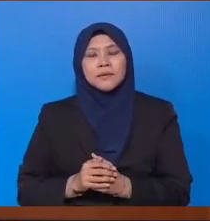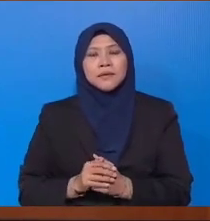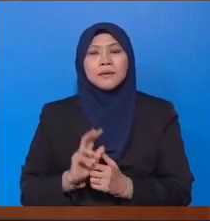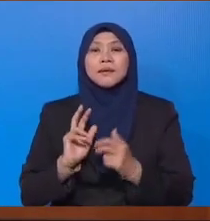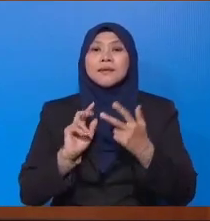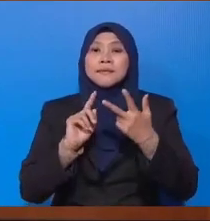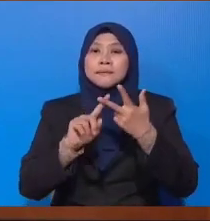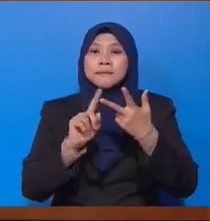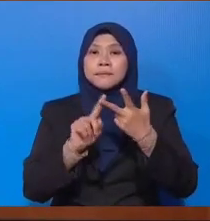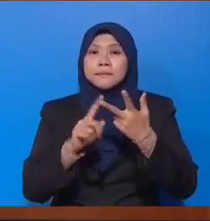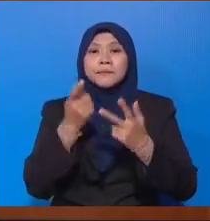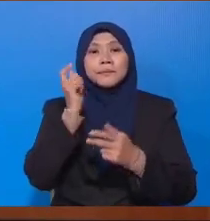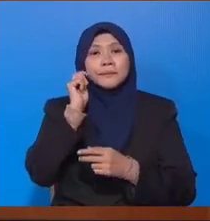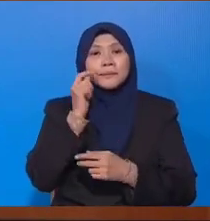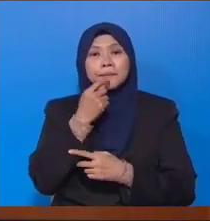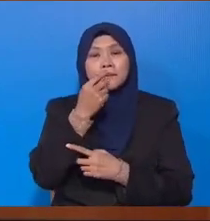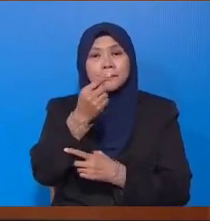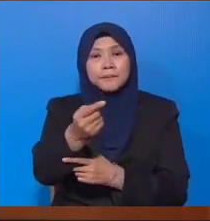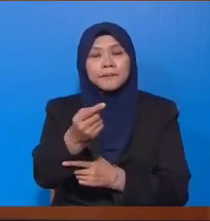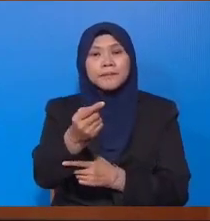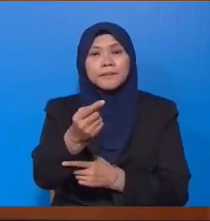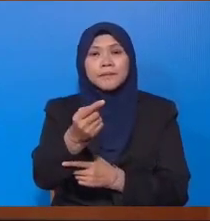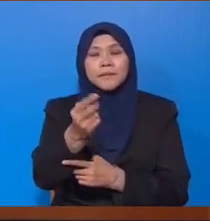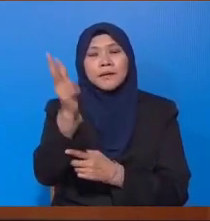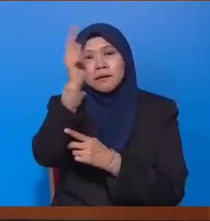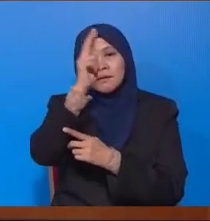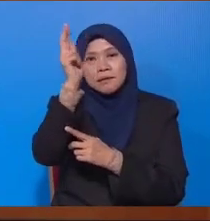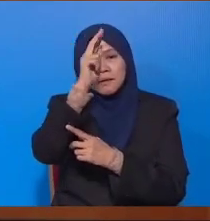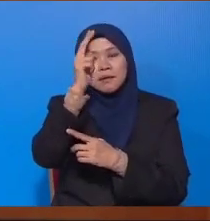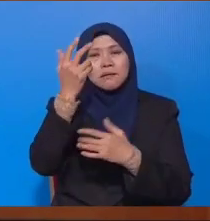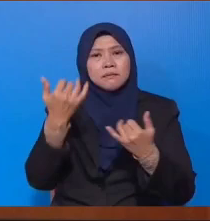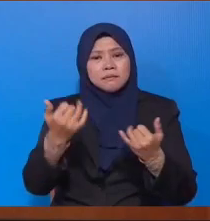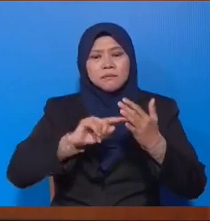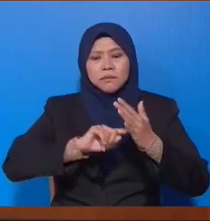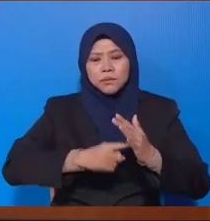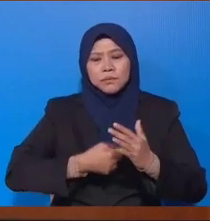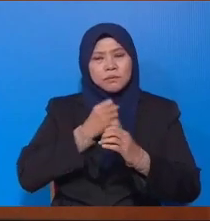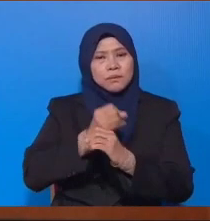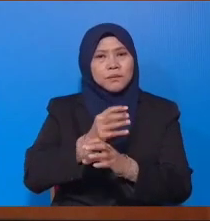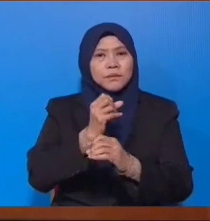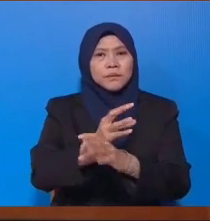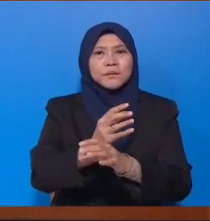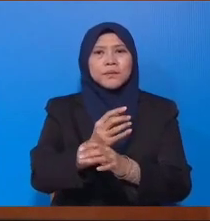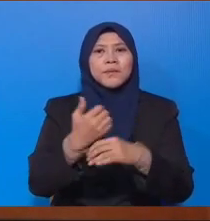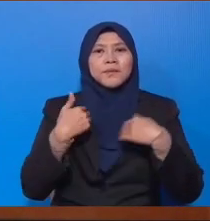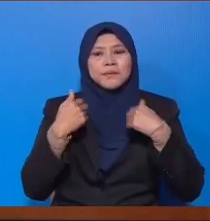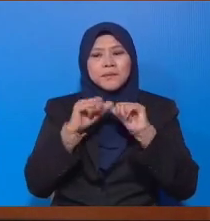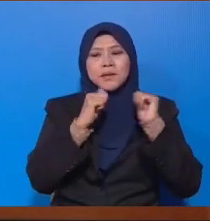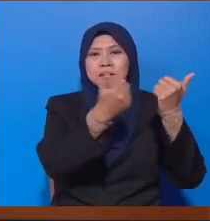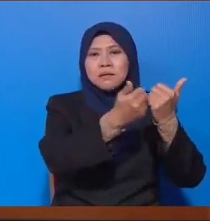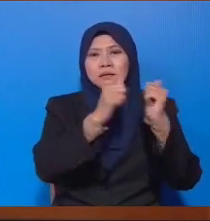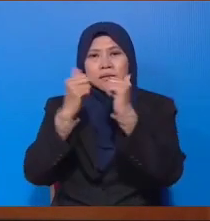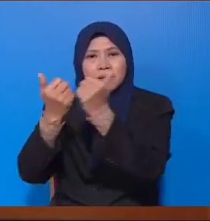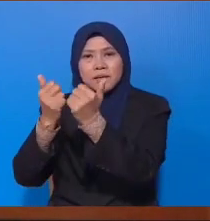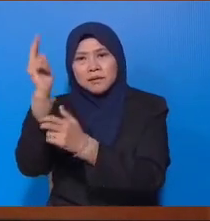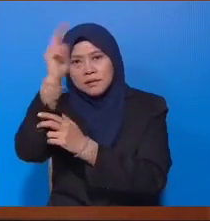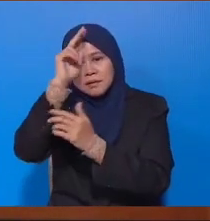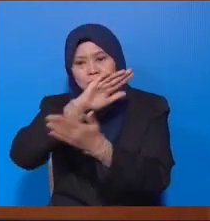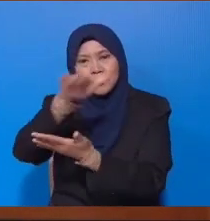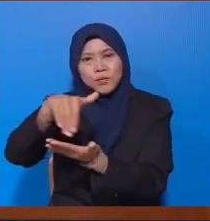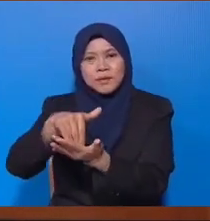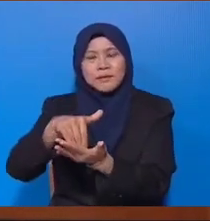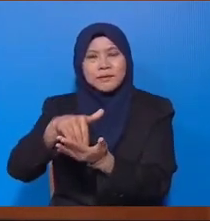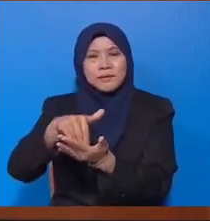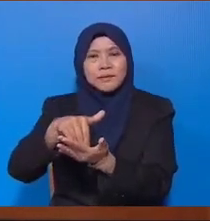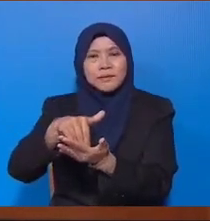ketiga sepanas dan aplikasi bertahta di kerajaan juga telah melaksanakan inisiatif beberapa agensi kerajaan pusat ya lainnya